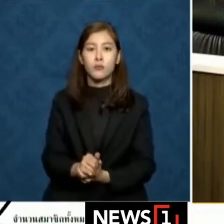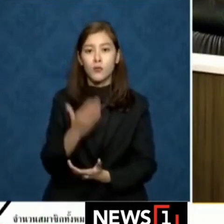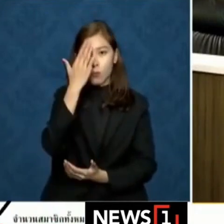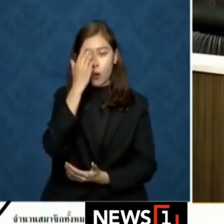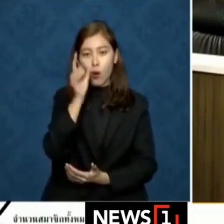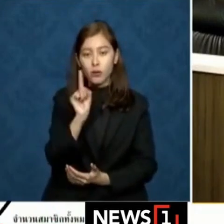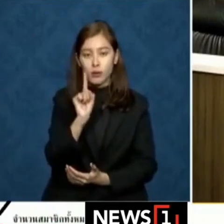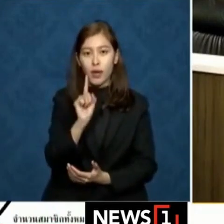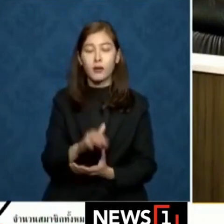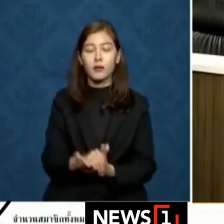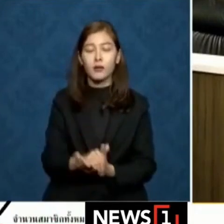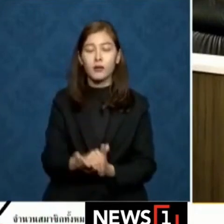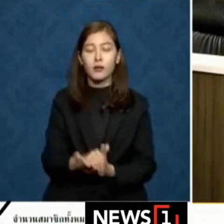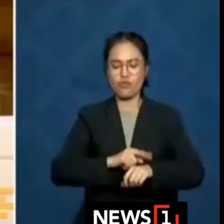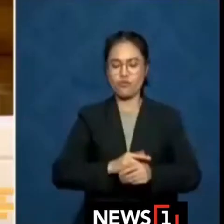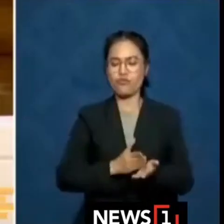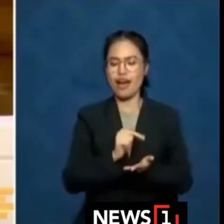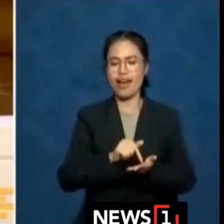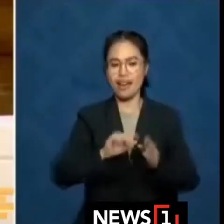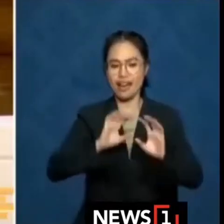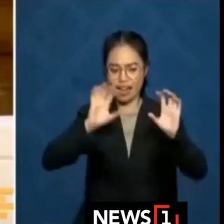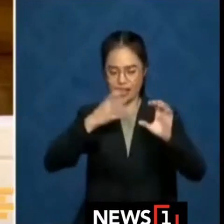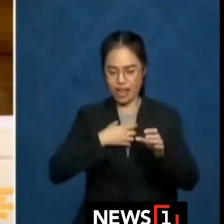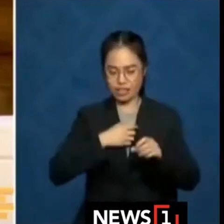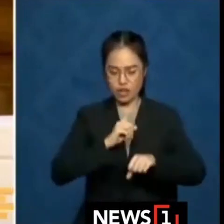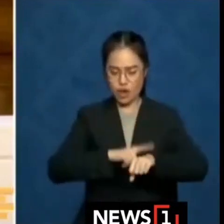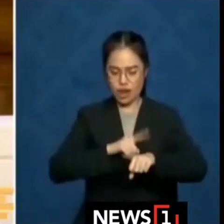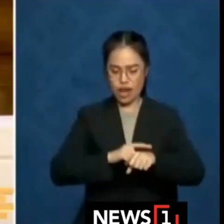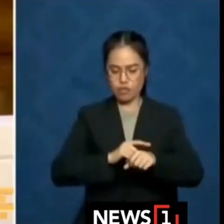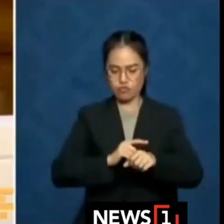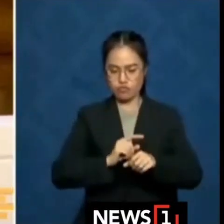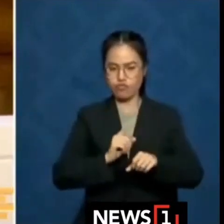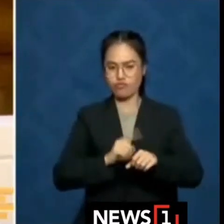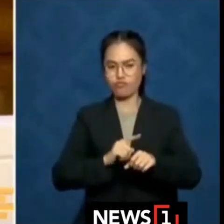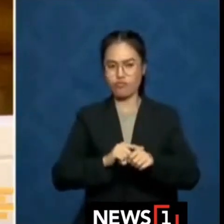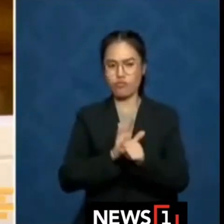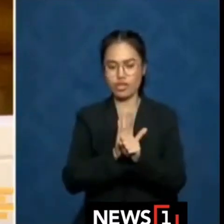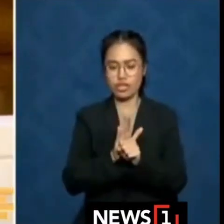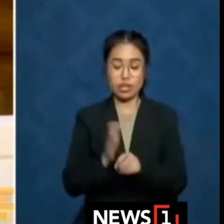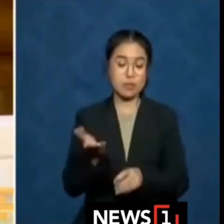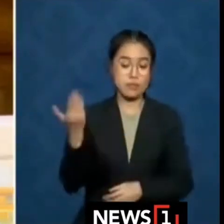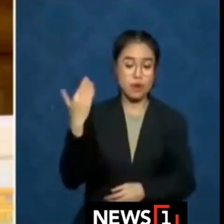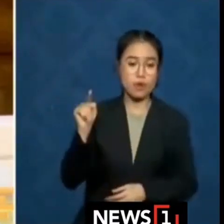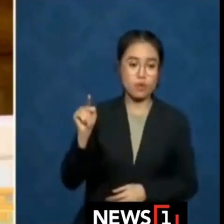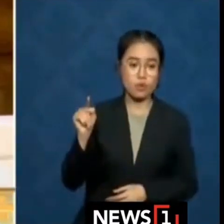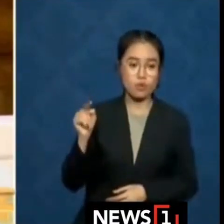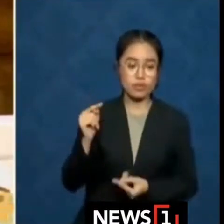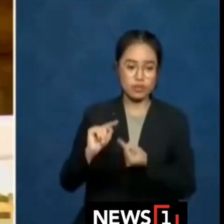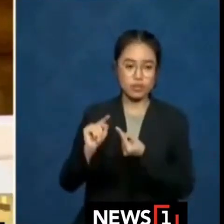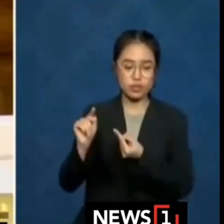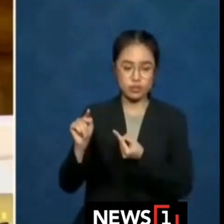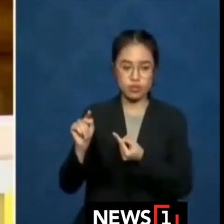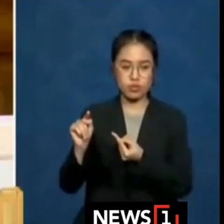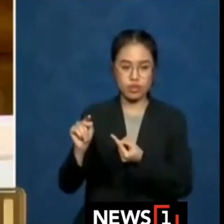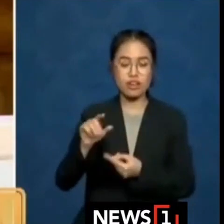อภิปรายครั้งนี้ค่ะผมก็ไม่อยากจะพูดแต่ว่าเมื่อสักครู่เพื่อนสมาชิกขออภัยเอ่ยนานท่าน